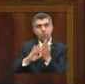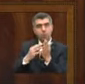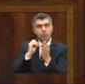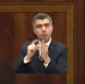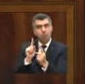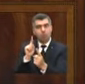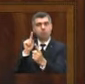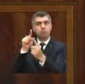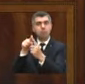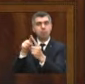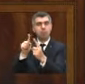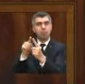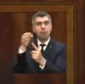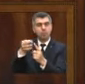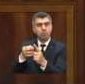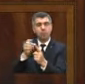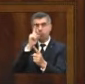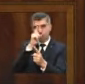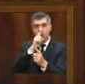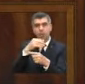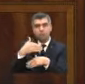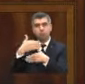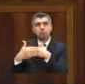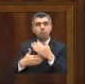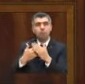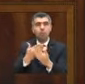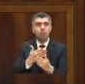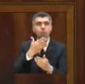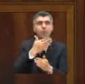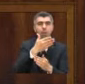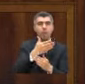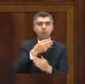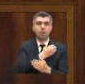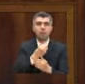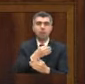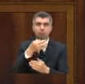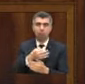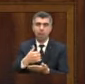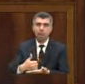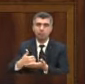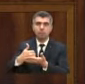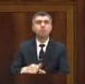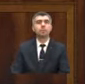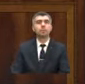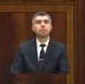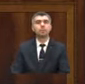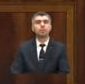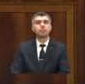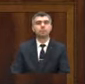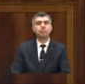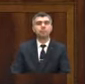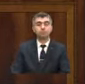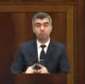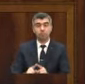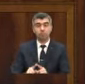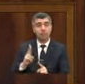استهدافها بشكل أكثر عدلا وفعالية. ووفاء لهذه الالتزامات انطلق هذا